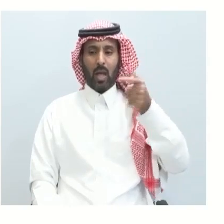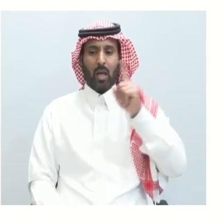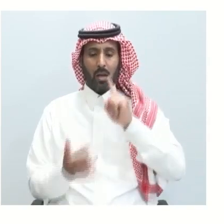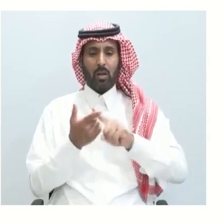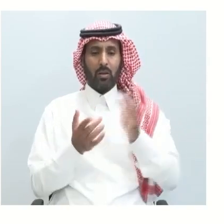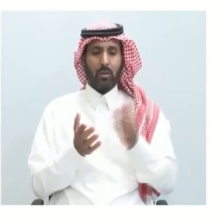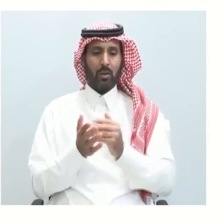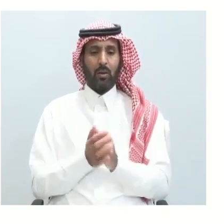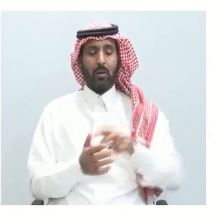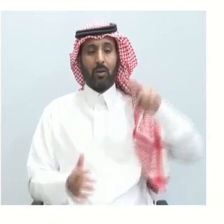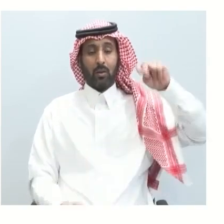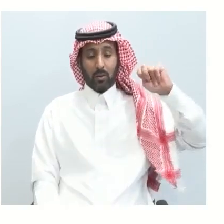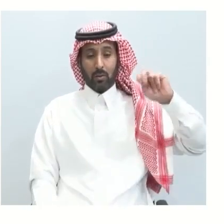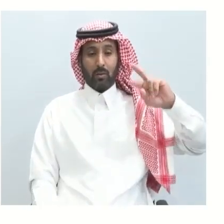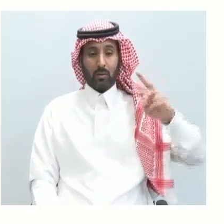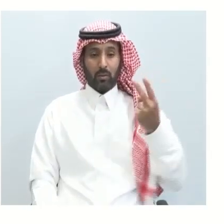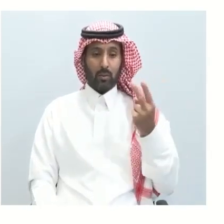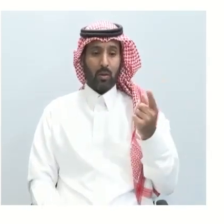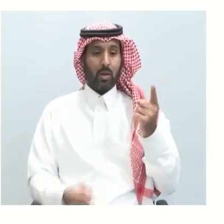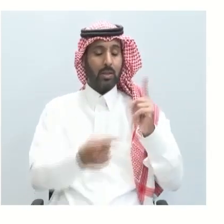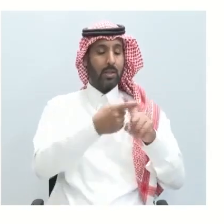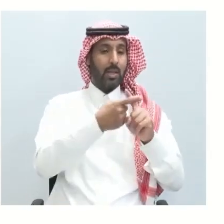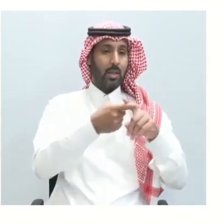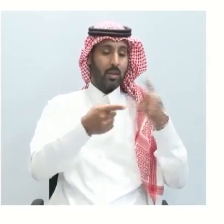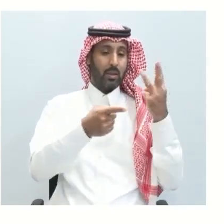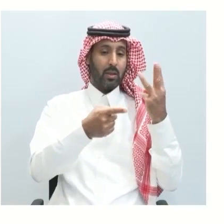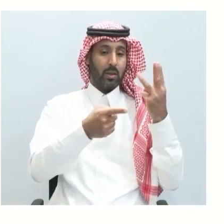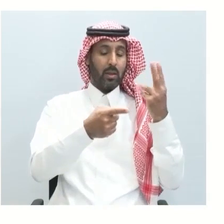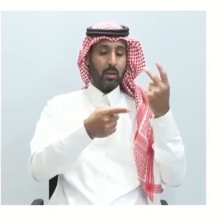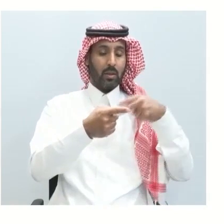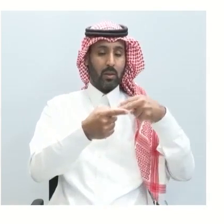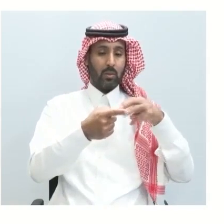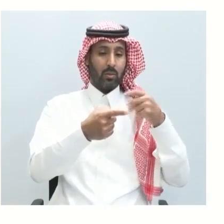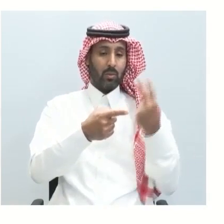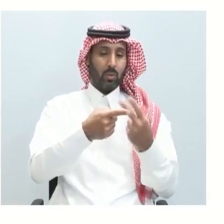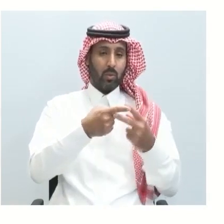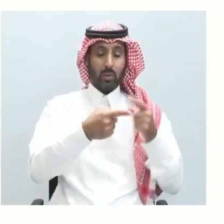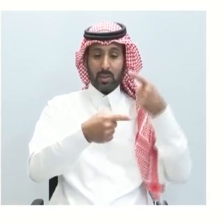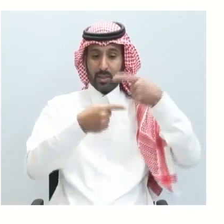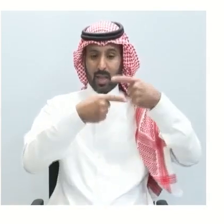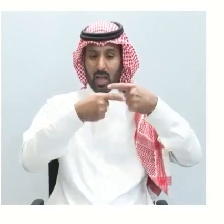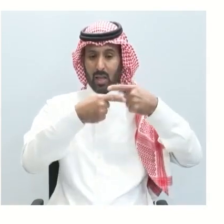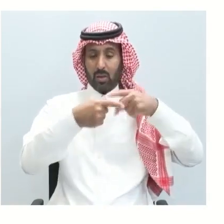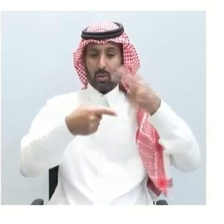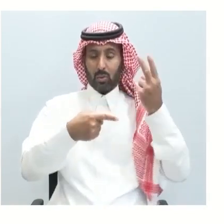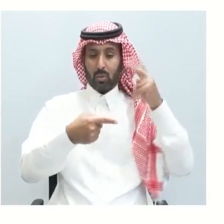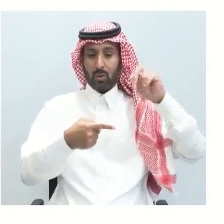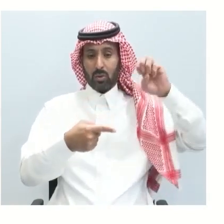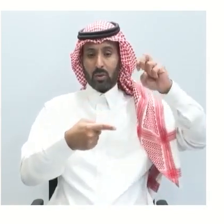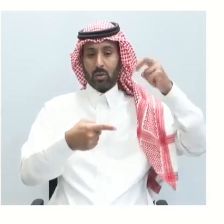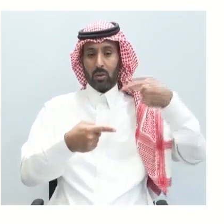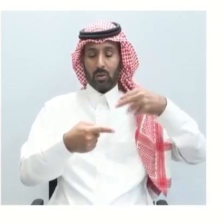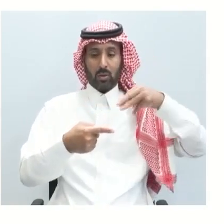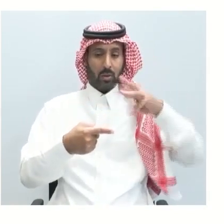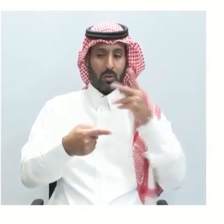اين مول من النشادر ركز الان هل التفاعل متجانس ام غير متجانس هل هي في حاله فيزيائيه واحده نعم